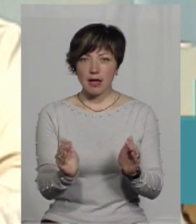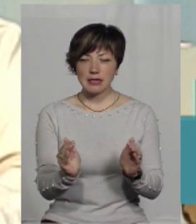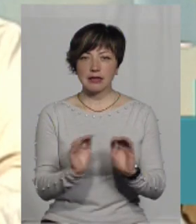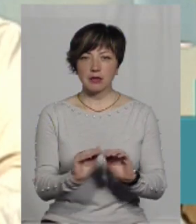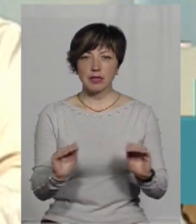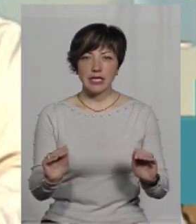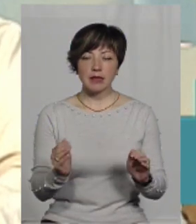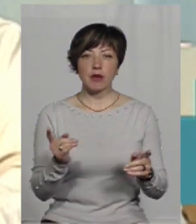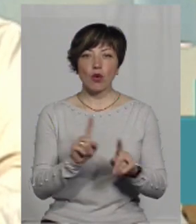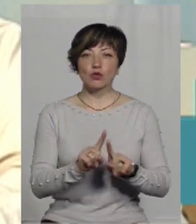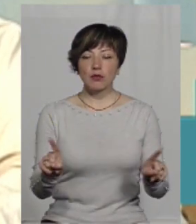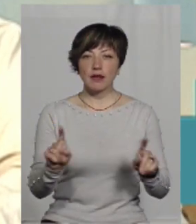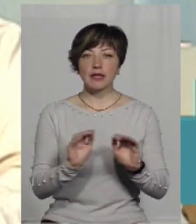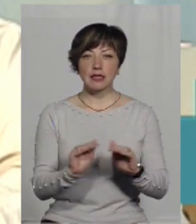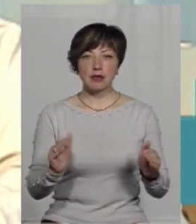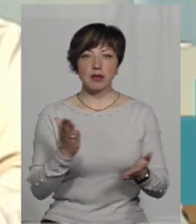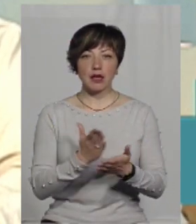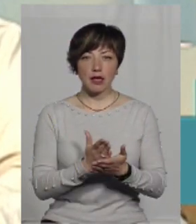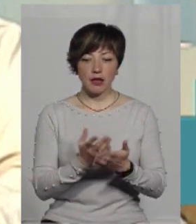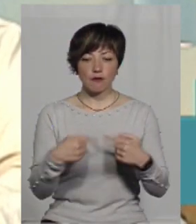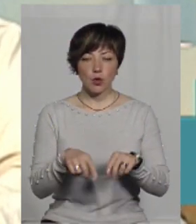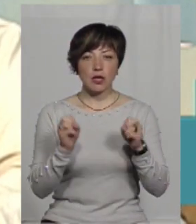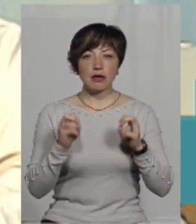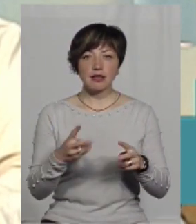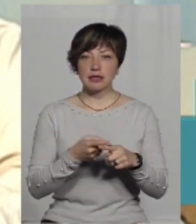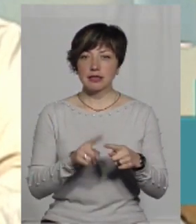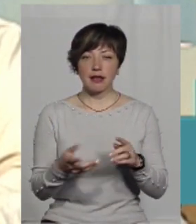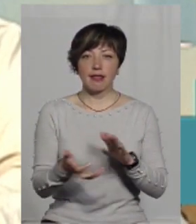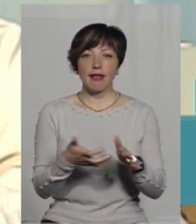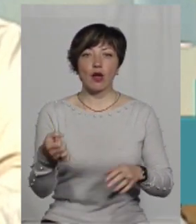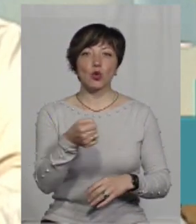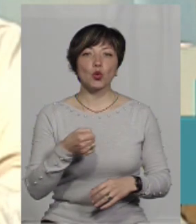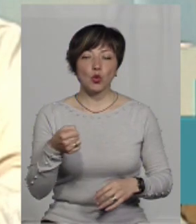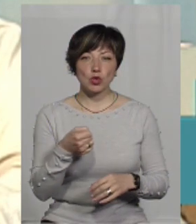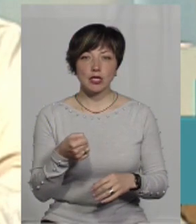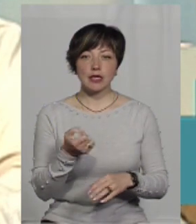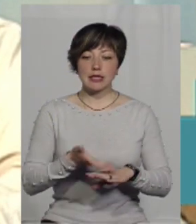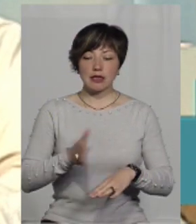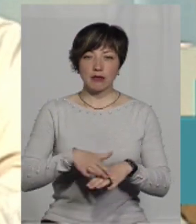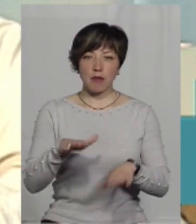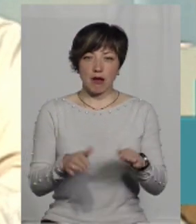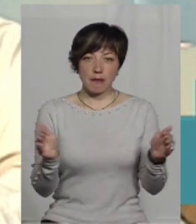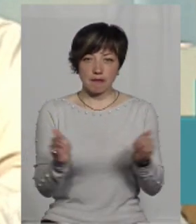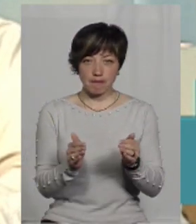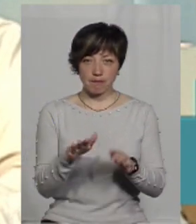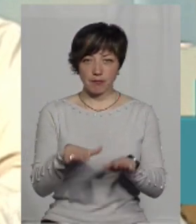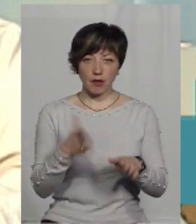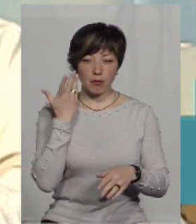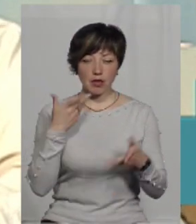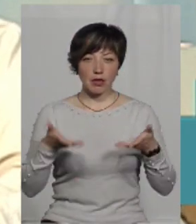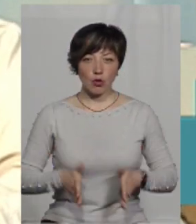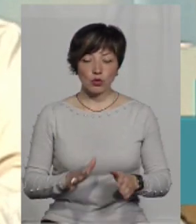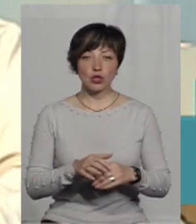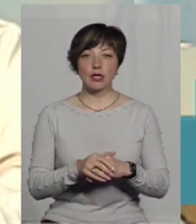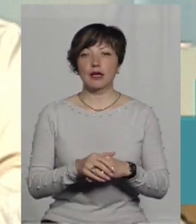дітям, які, і особливо дітям, які є в зоні ризику, це недоношені діти з критичною масою тіла при